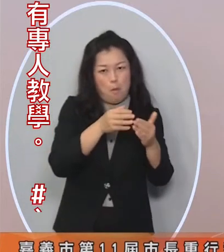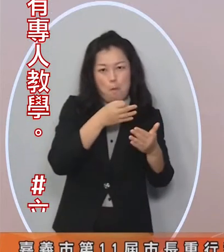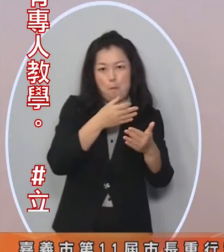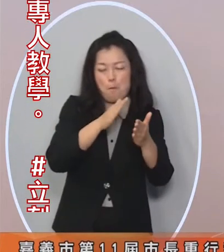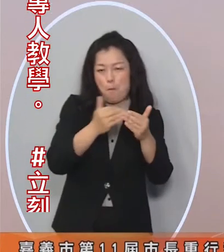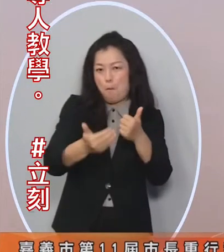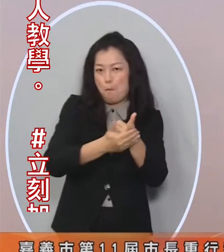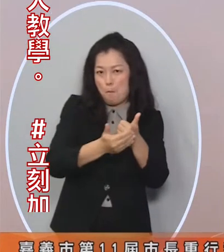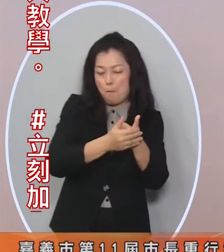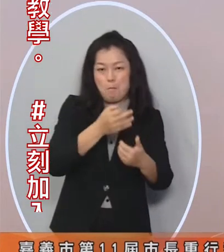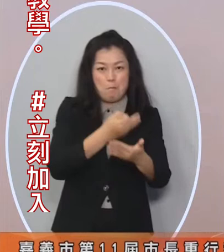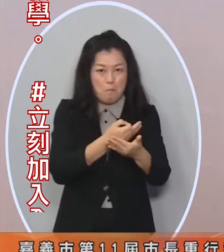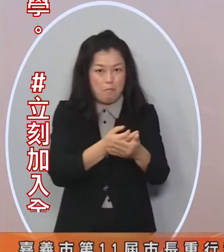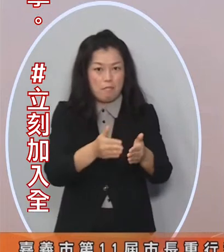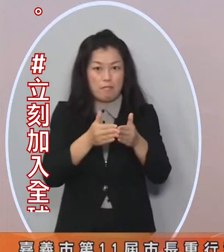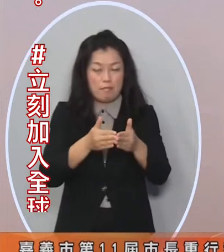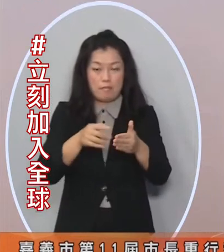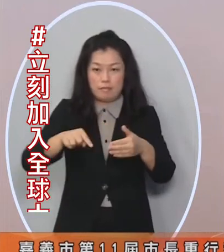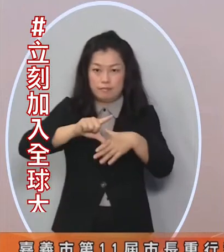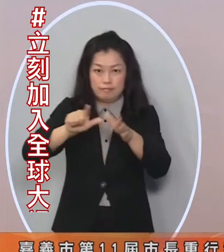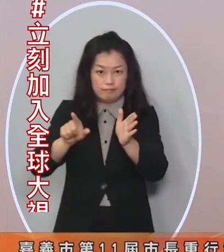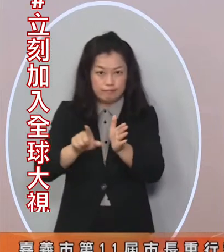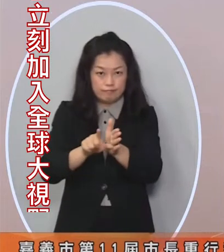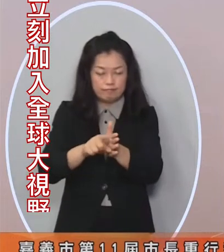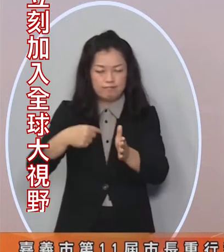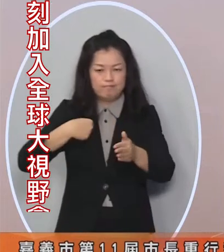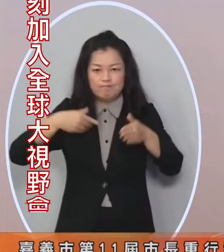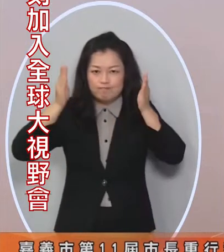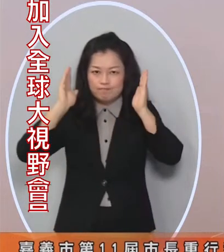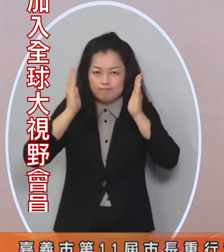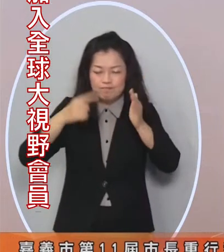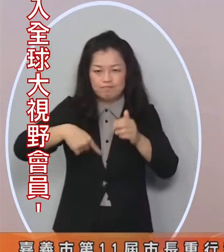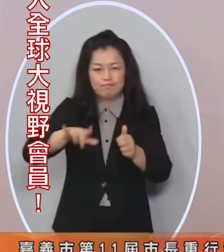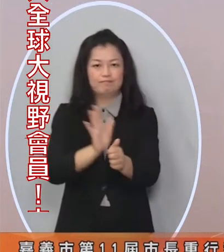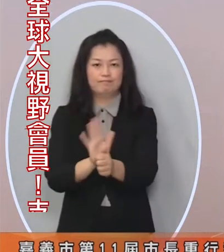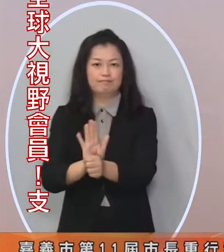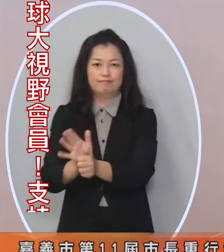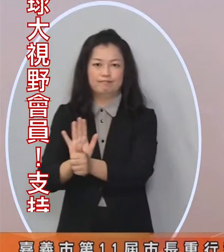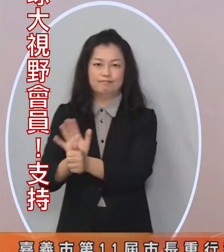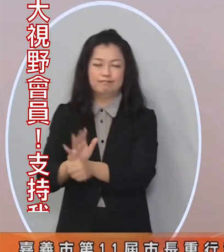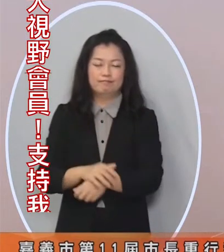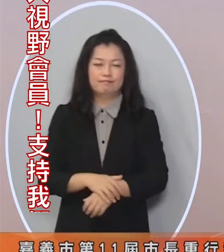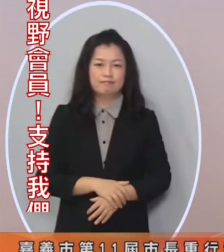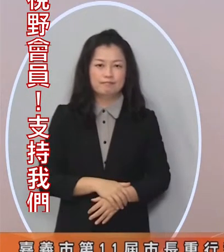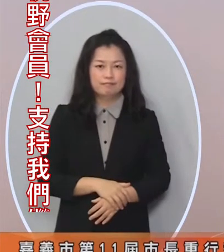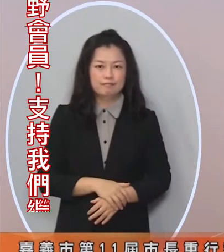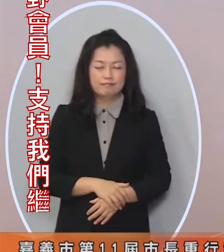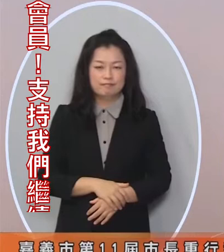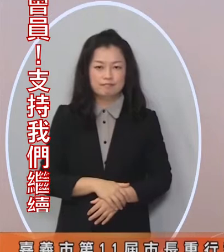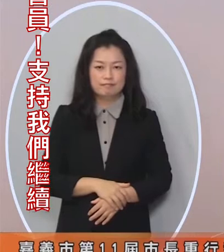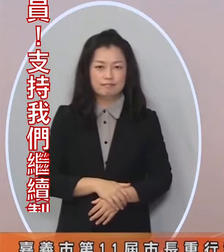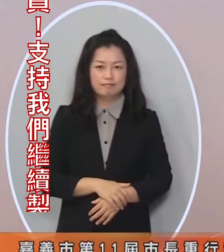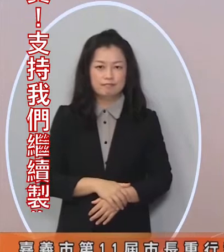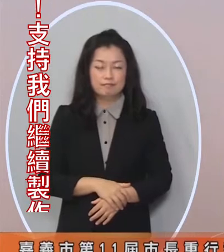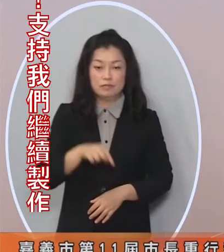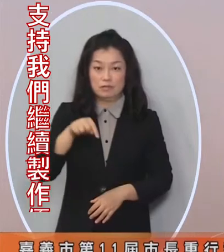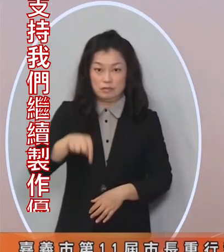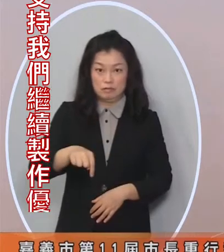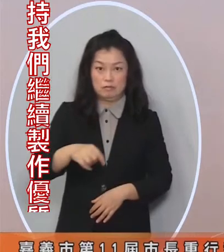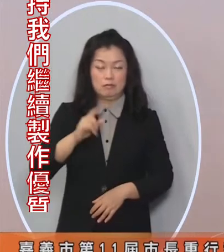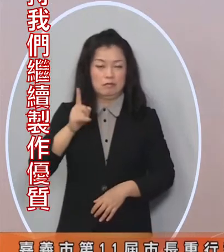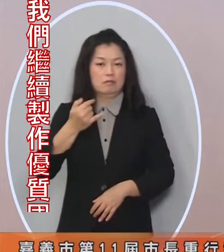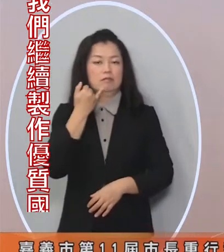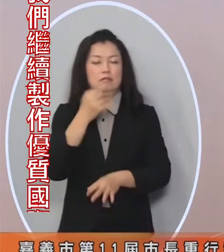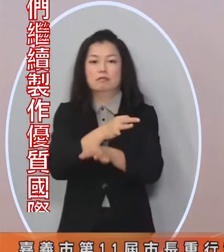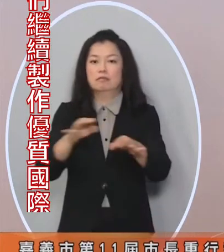呢，我们很认真努力去做我们该做的事情，那这个时候我们才能普化消费现金。也因